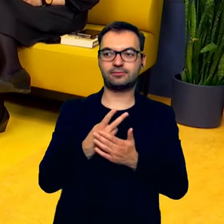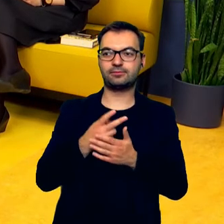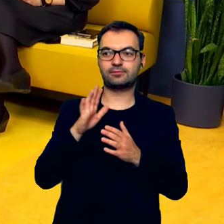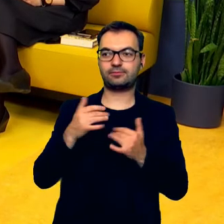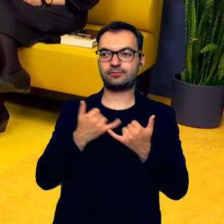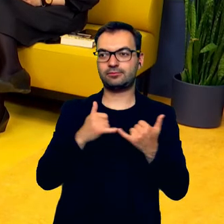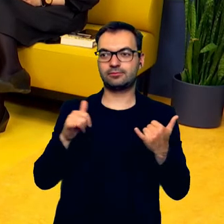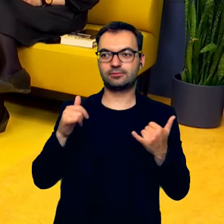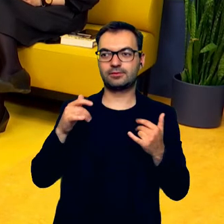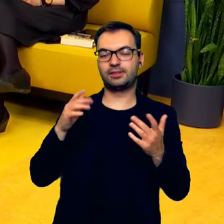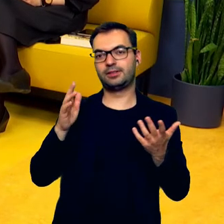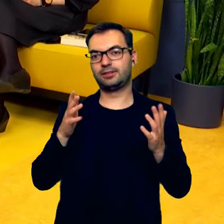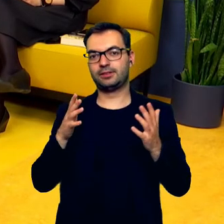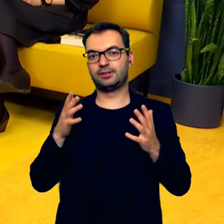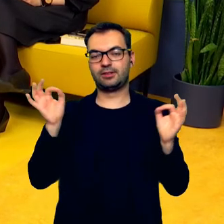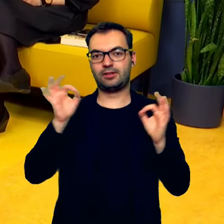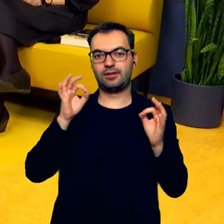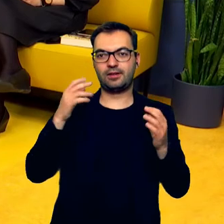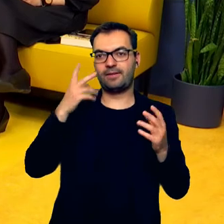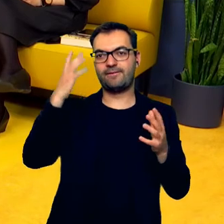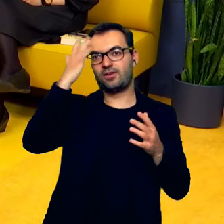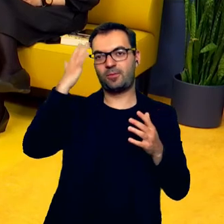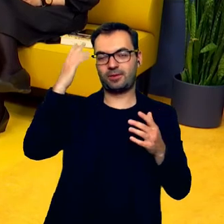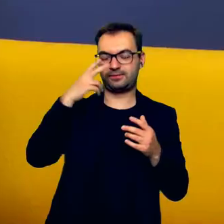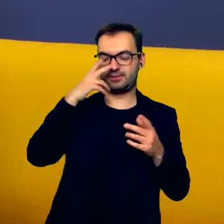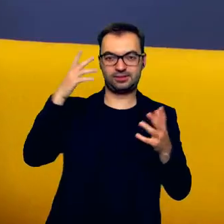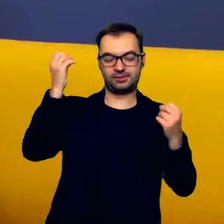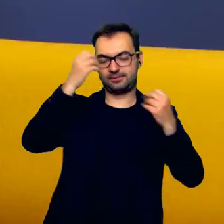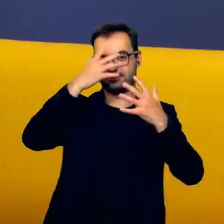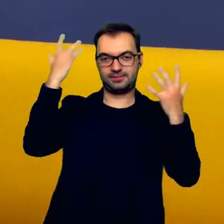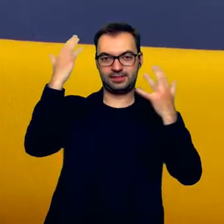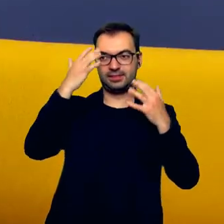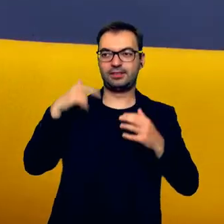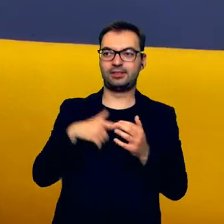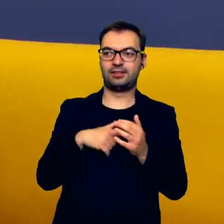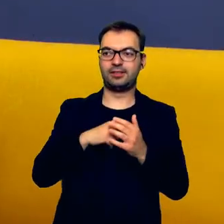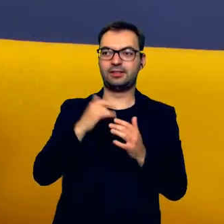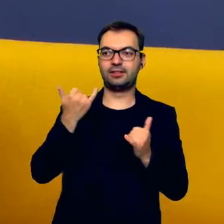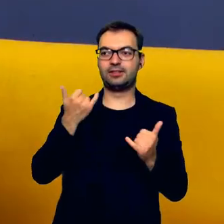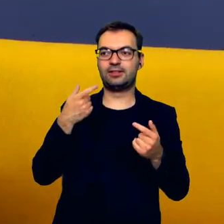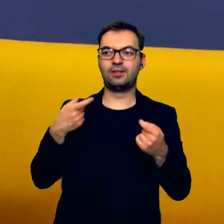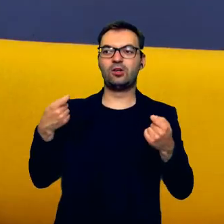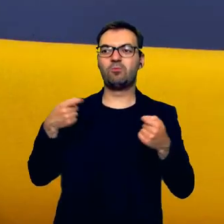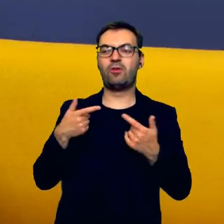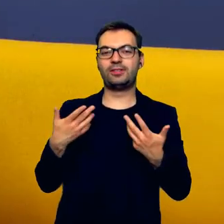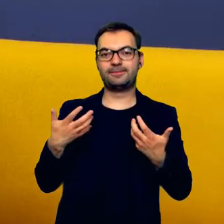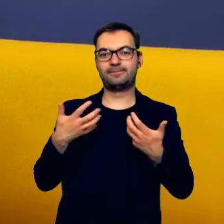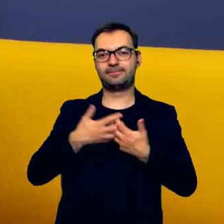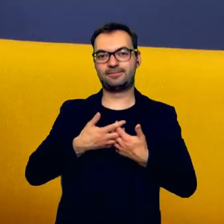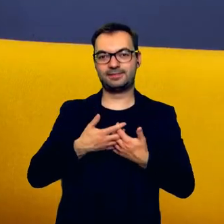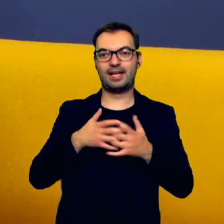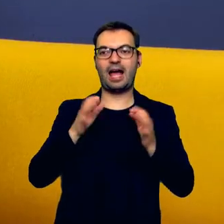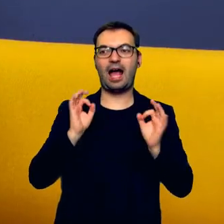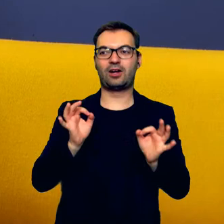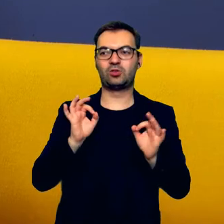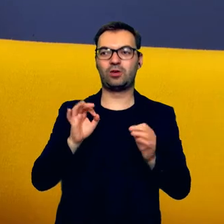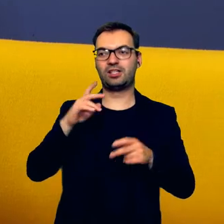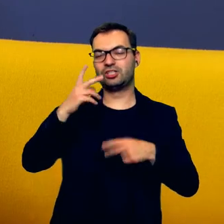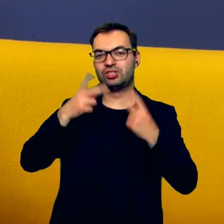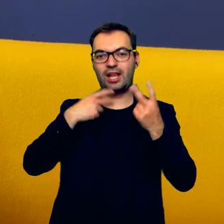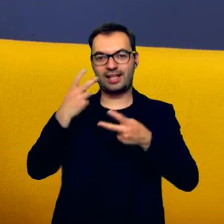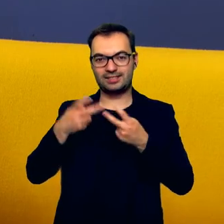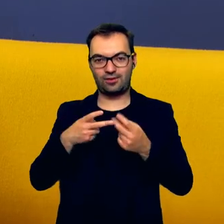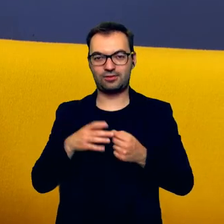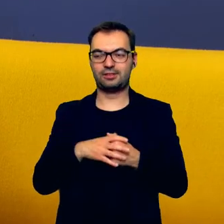doznaje różnych mniej lub bardziej przerażających wizji. I te wizje mają jakoś współgrać z jego aktualnym